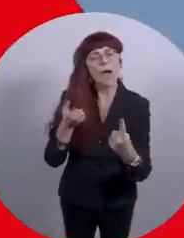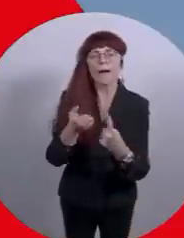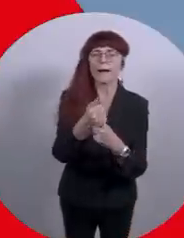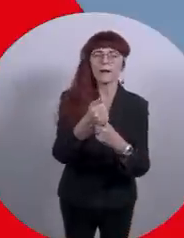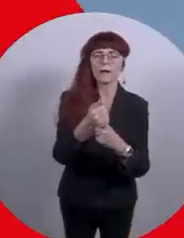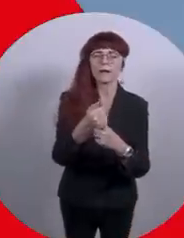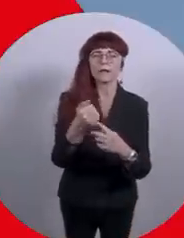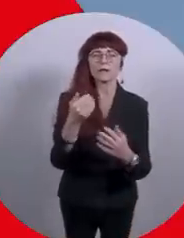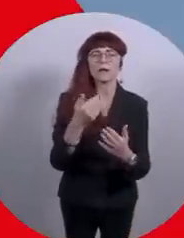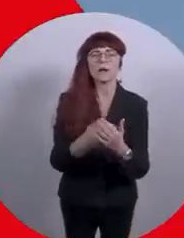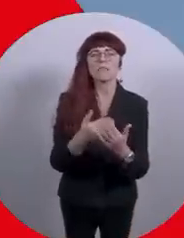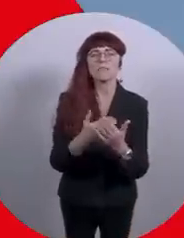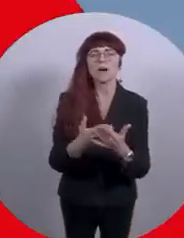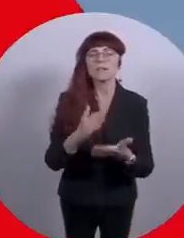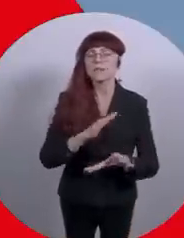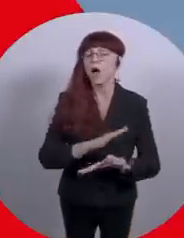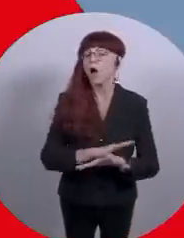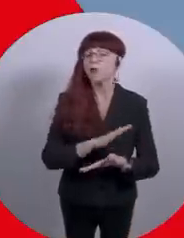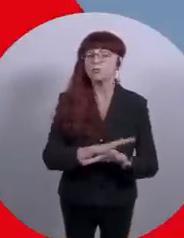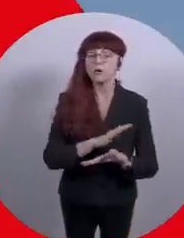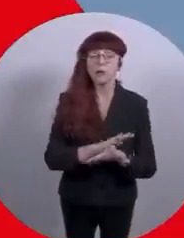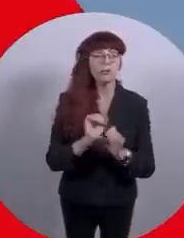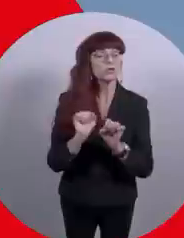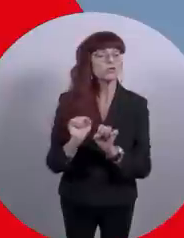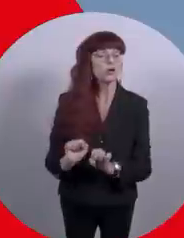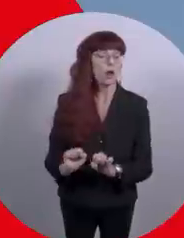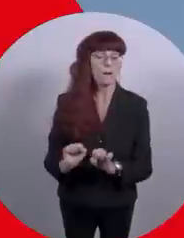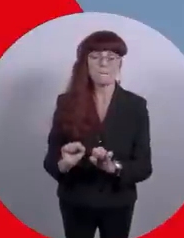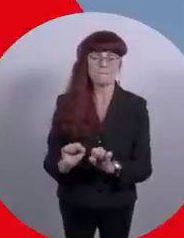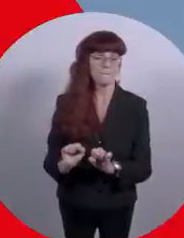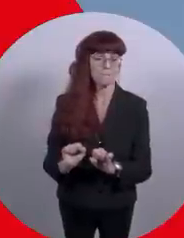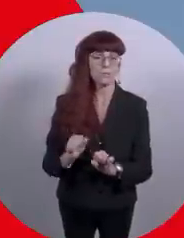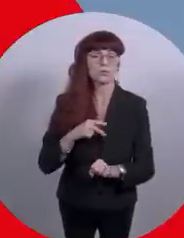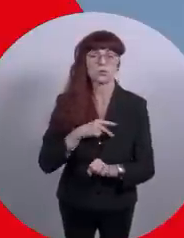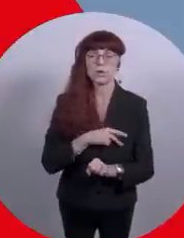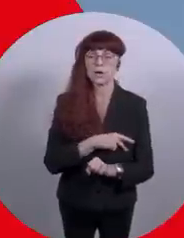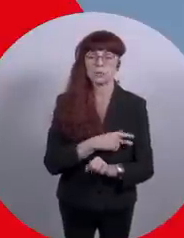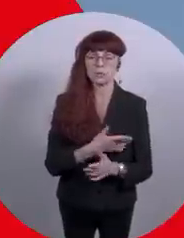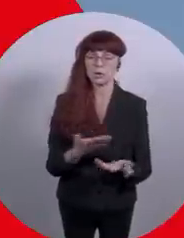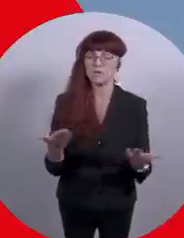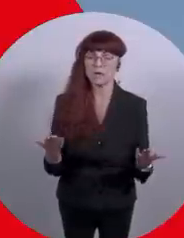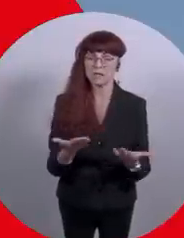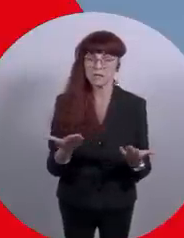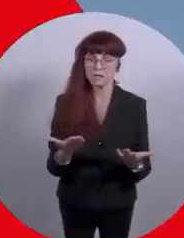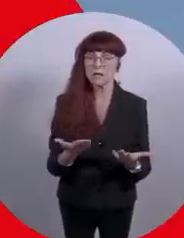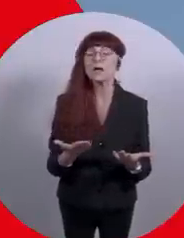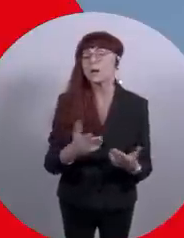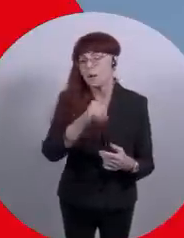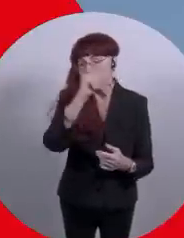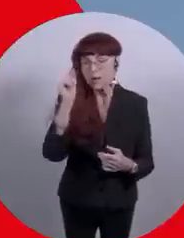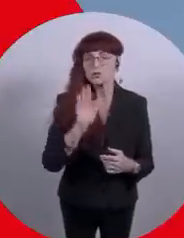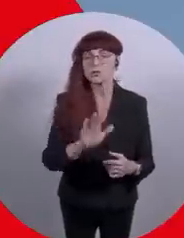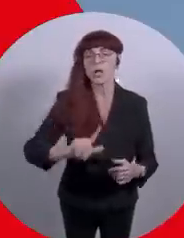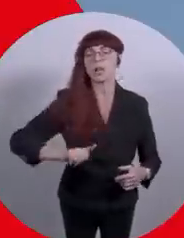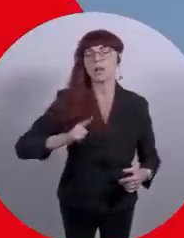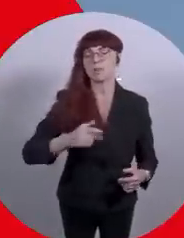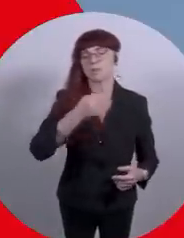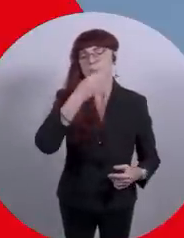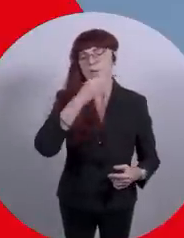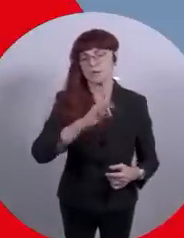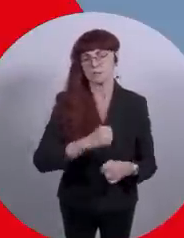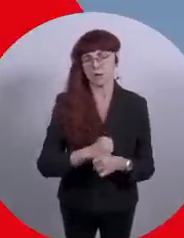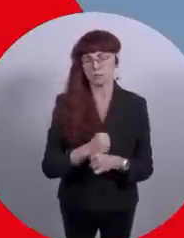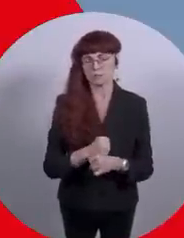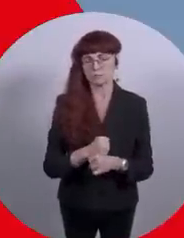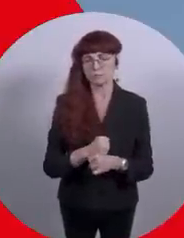immer die Aufgabe der Sozialdemokratie war nämlich das Leben der Menschen zu verbessern in diesem Sinne